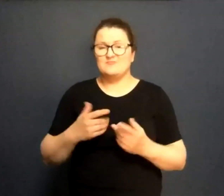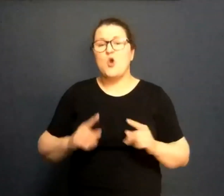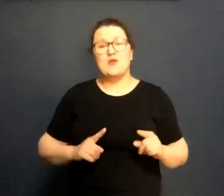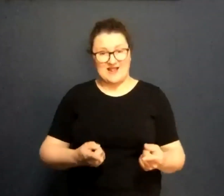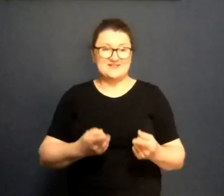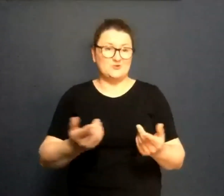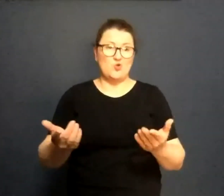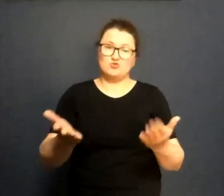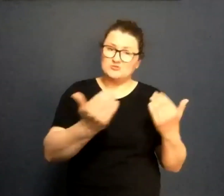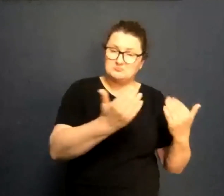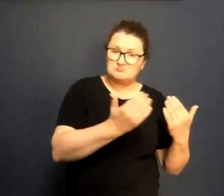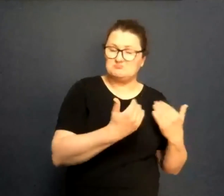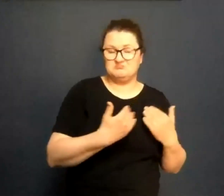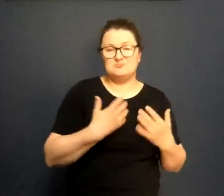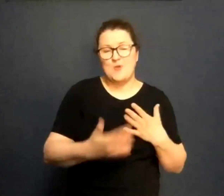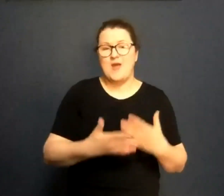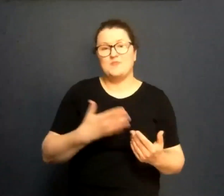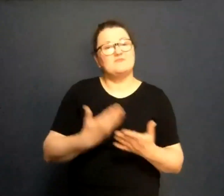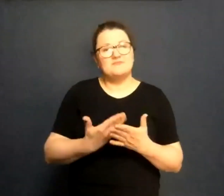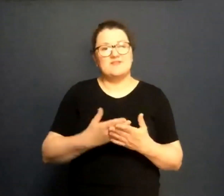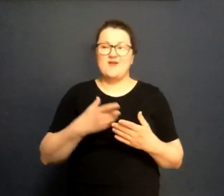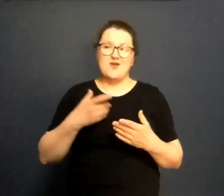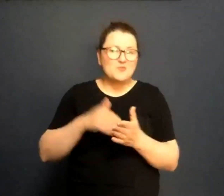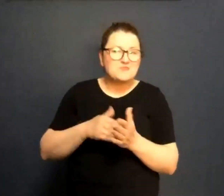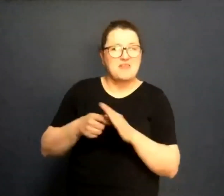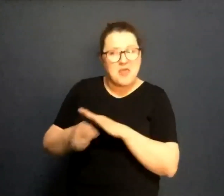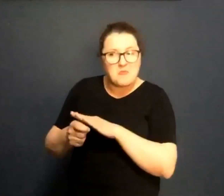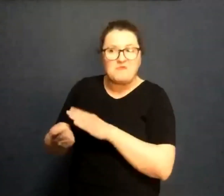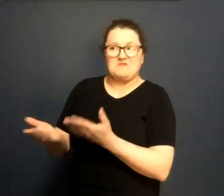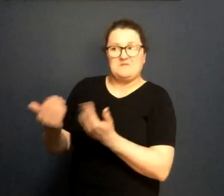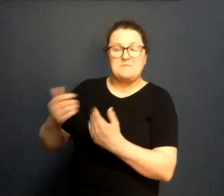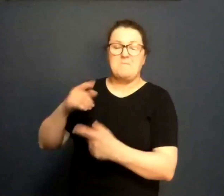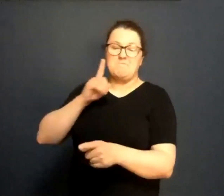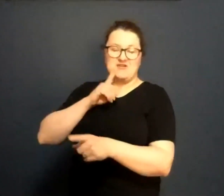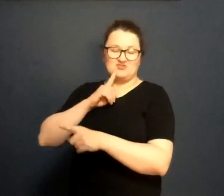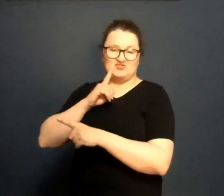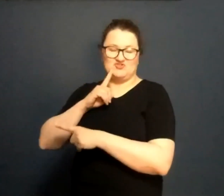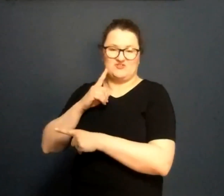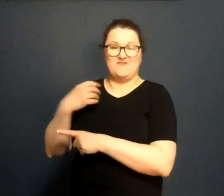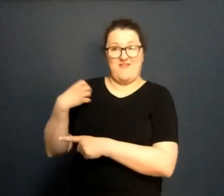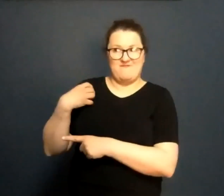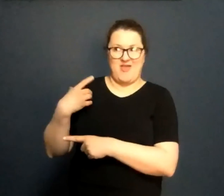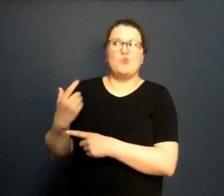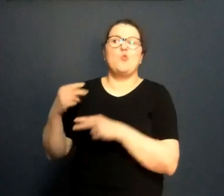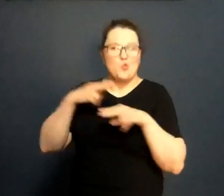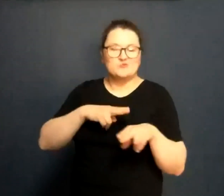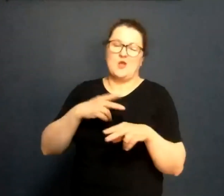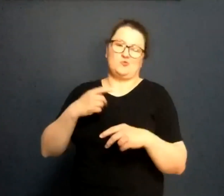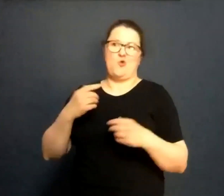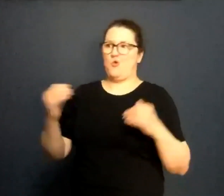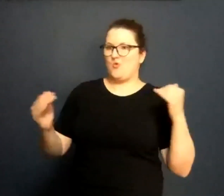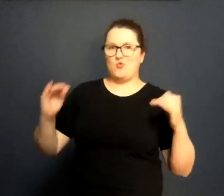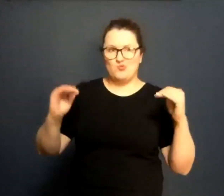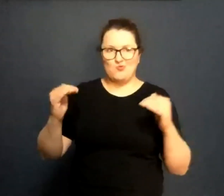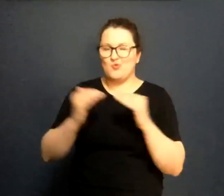oczywiście, nie uczestników, że trzeba jakoś skłonić mężczyzn w tym wieku do udziału i wtedy byłoby to jeszcze ciekawsze. Ale my robiliśmy badania,